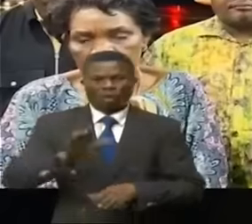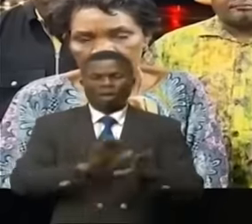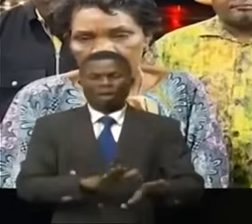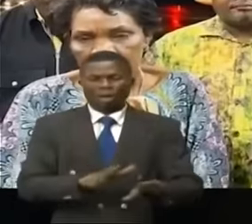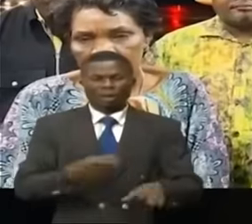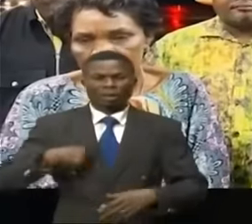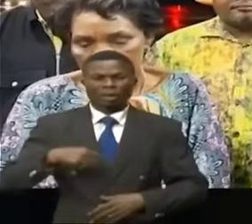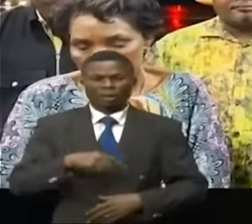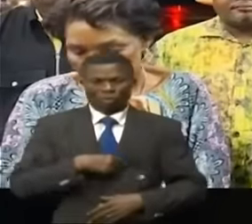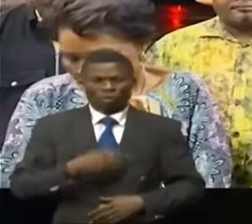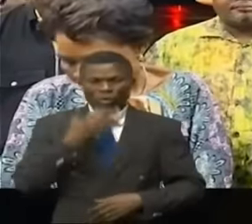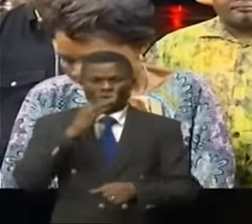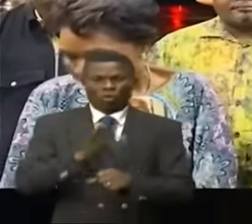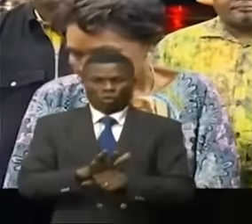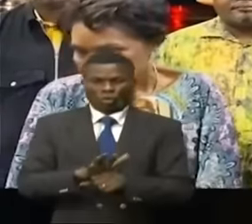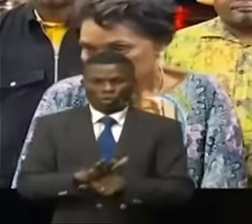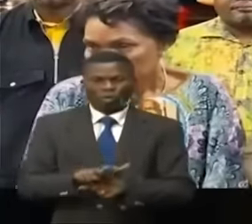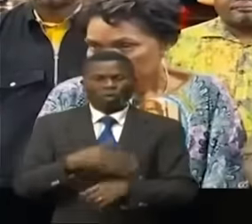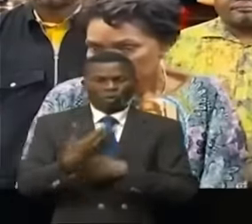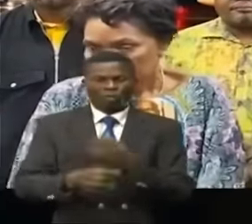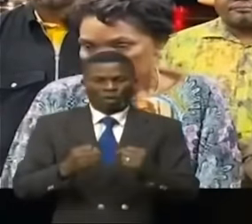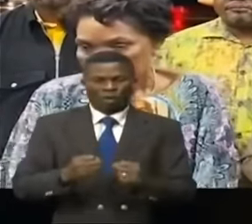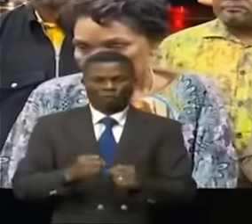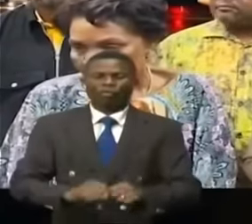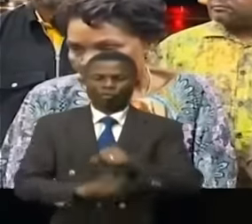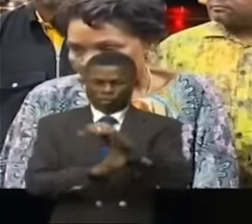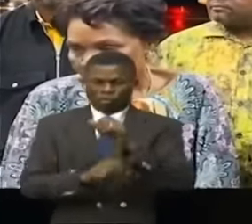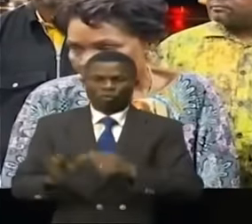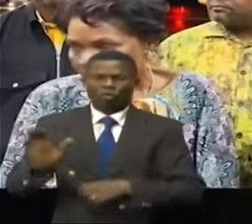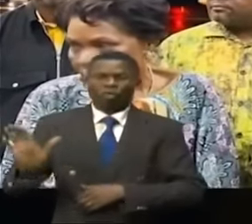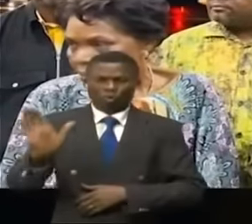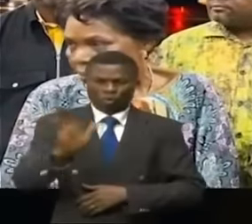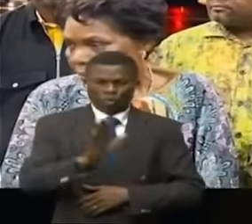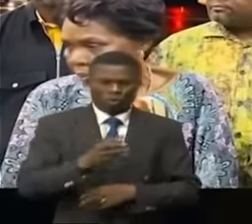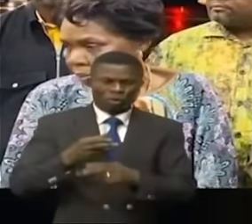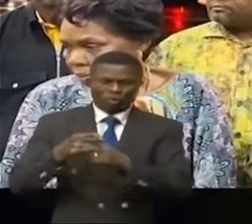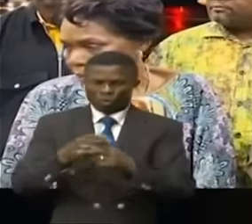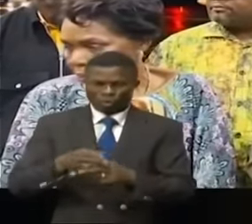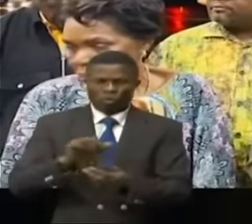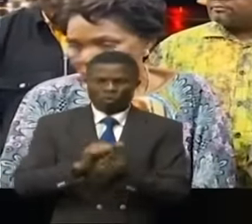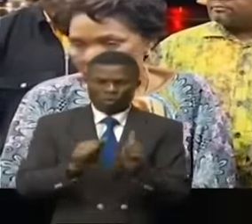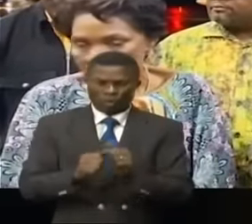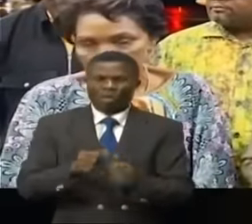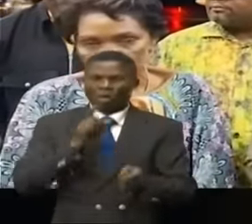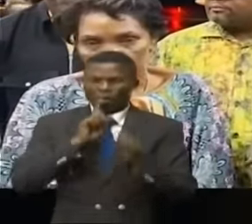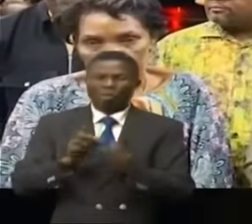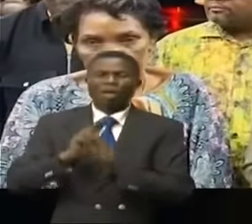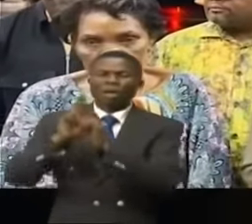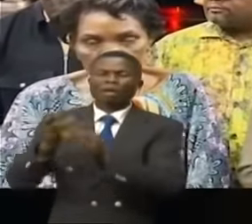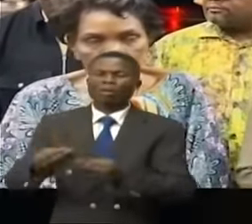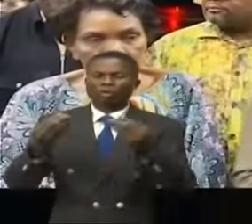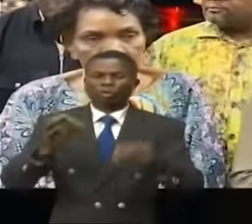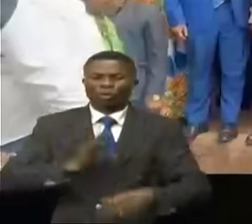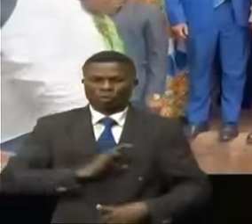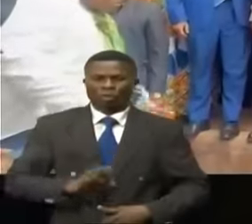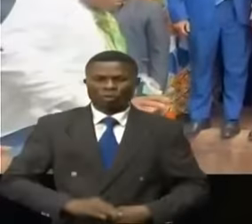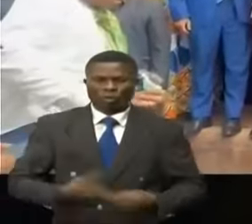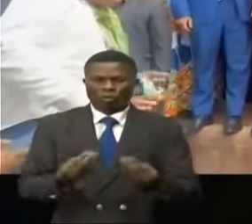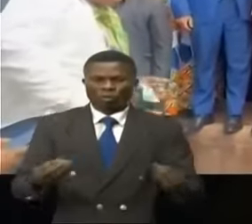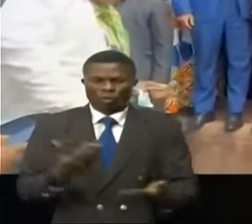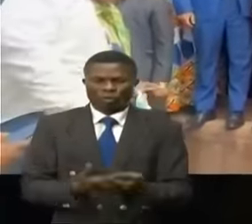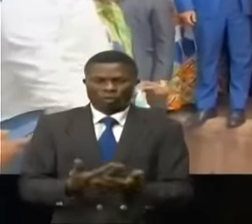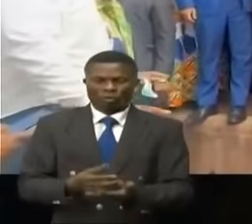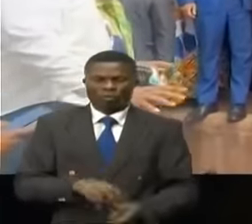nous avons garanti que nous allons rester à côté d'eux pour suivre tous les échanges que nous devons avoir. Cette